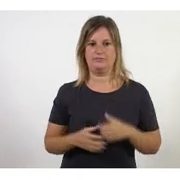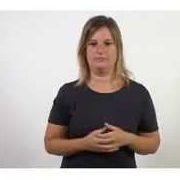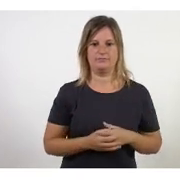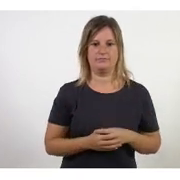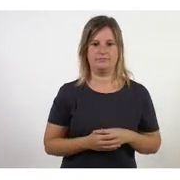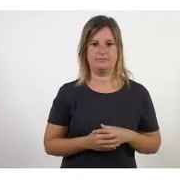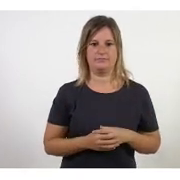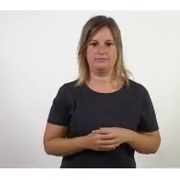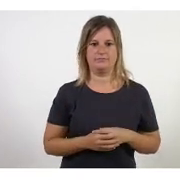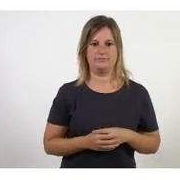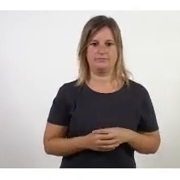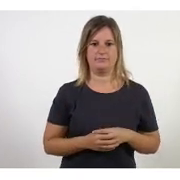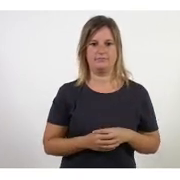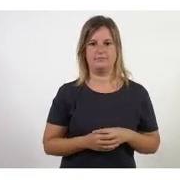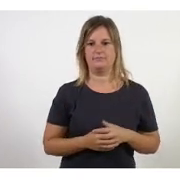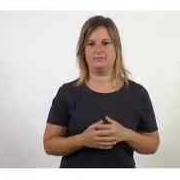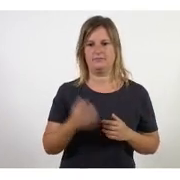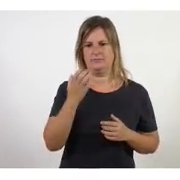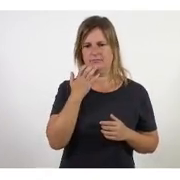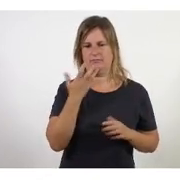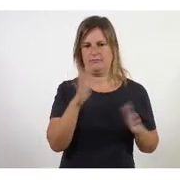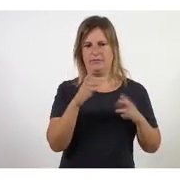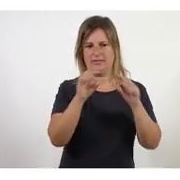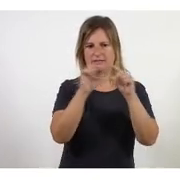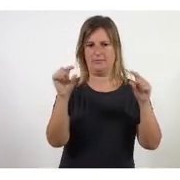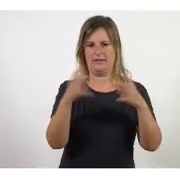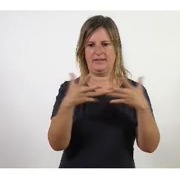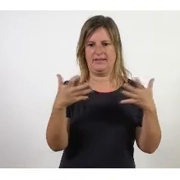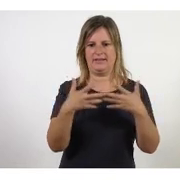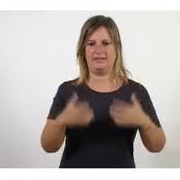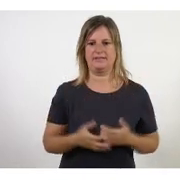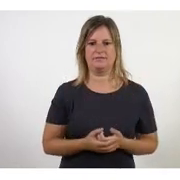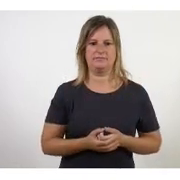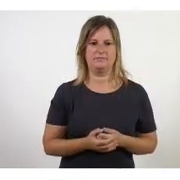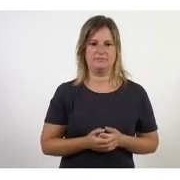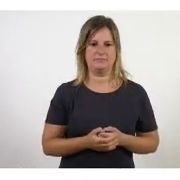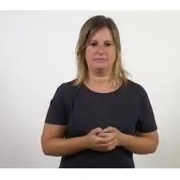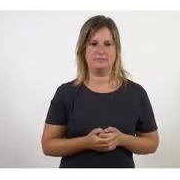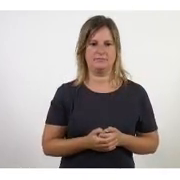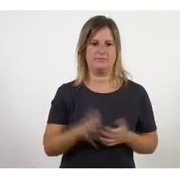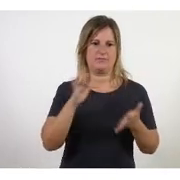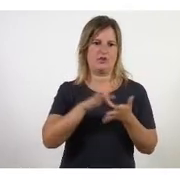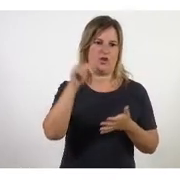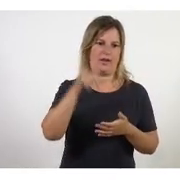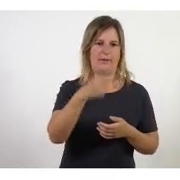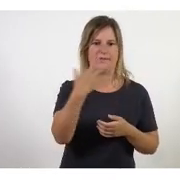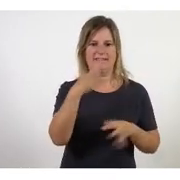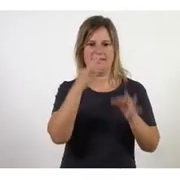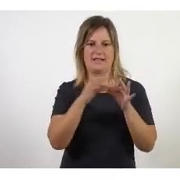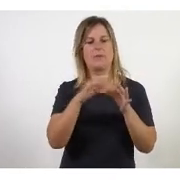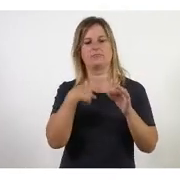una mica de text. Faig així, aquesta primera part. Això ja ho he sentit que ho deia, no? Som aquí, 25 de setembre, i ho